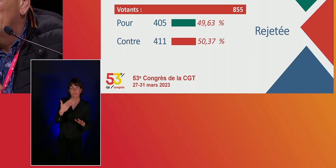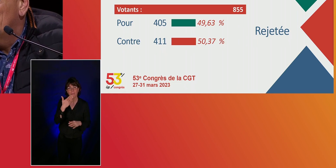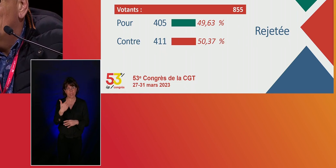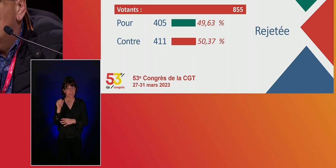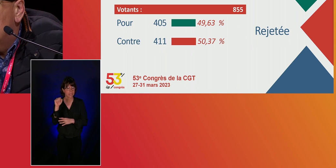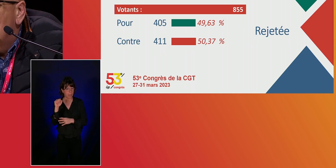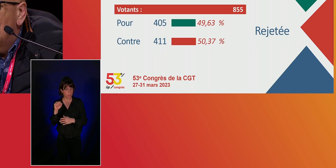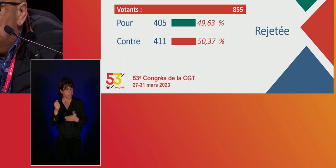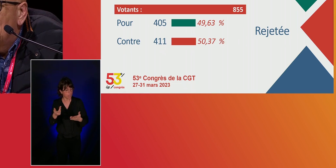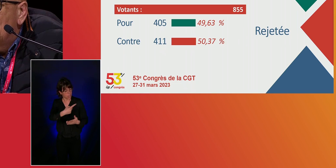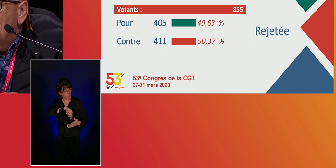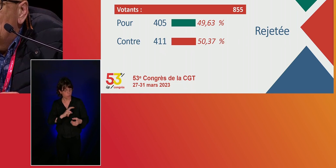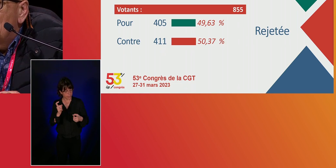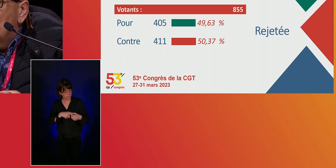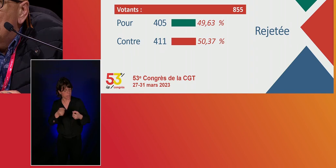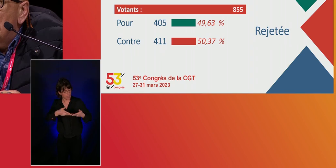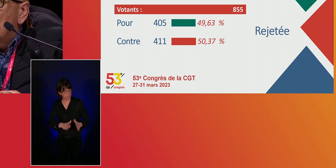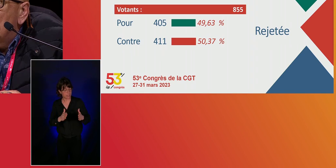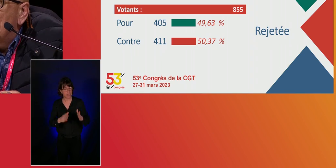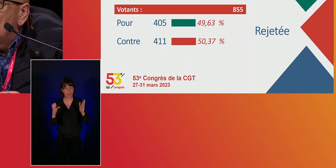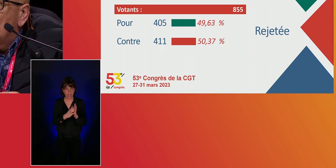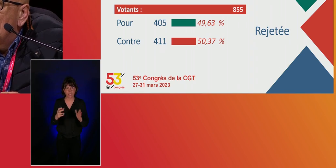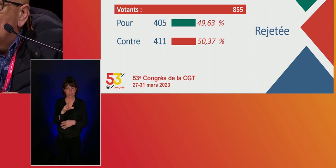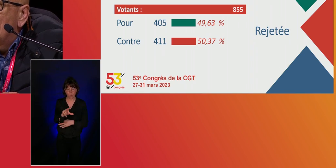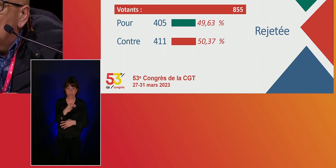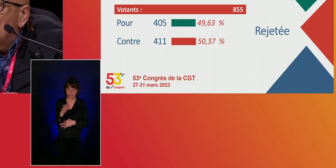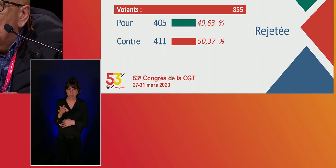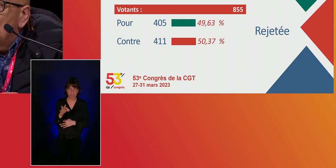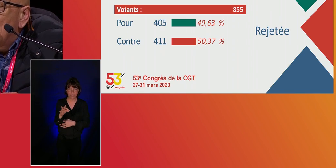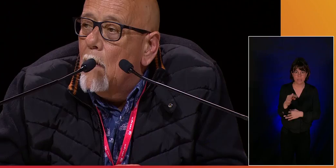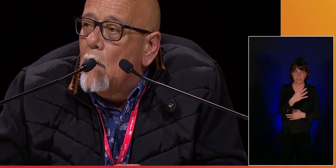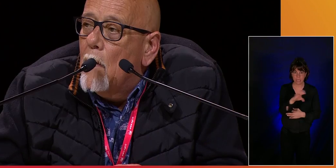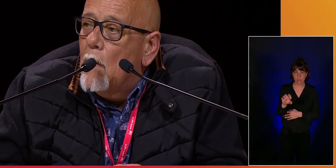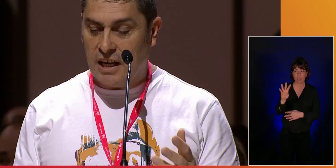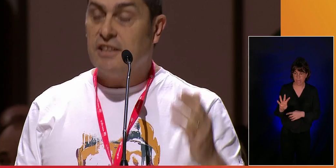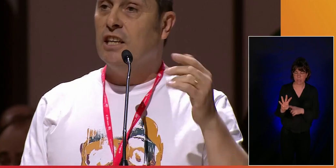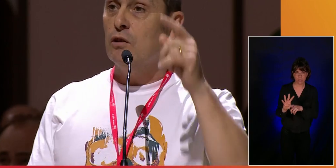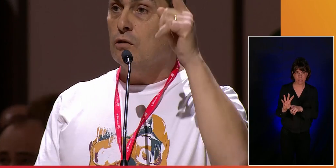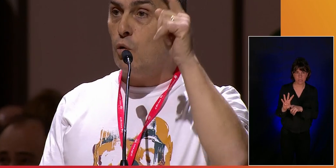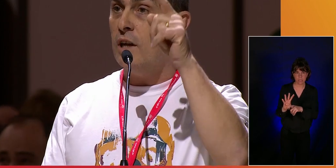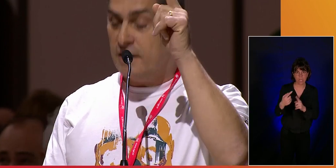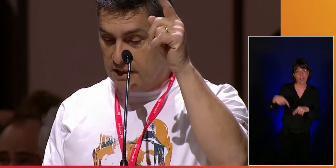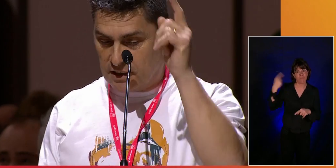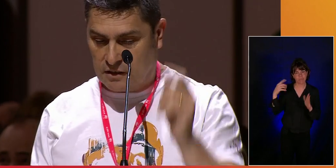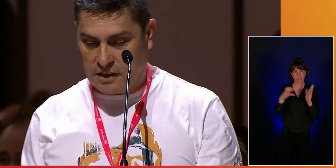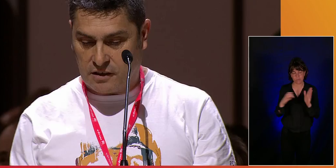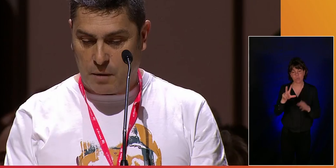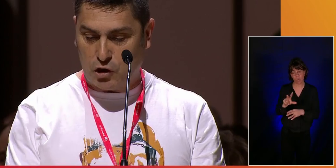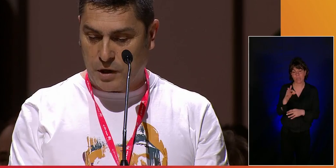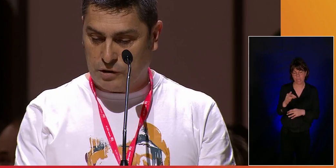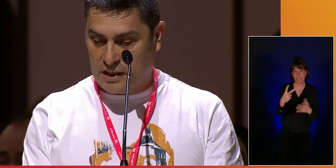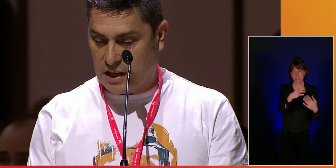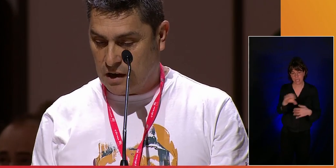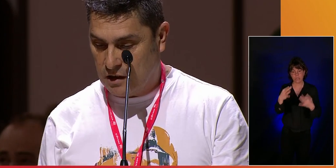reviendra au syndicat de décider l'article 3 t504 qui qui était l'article 3t510